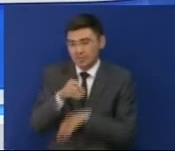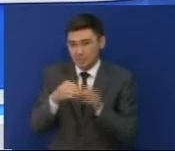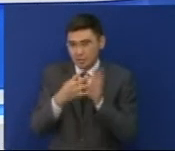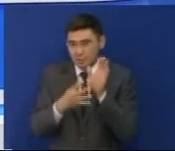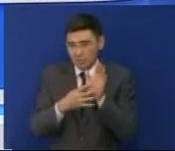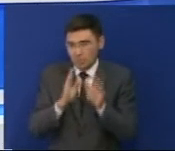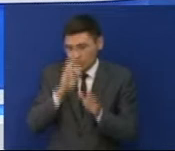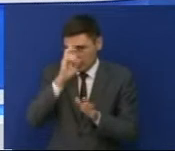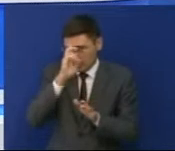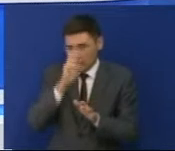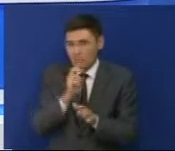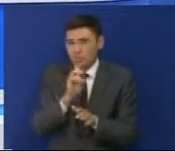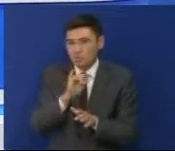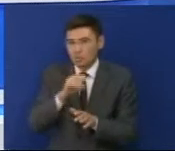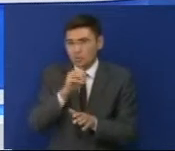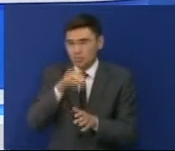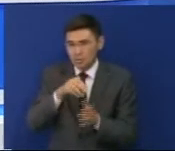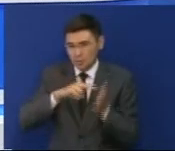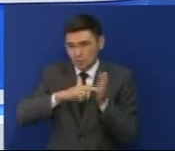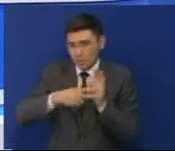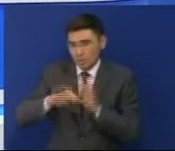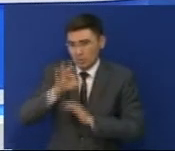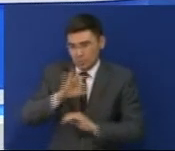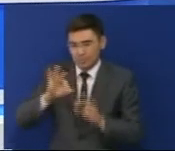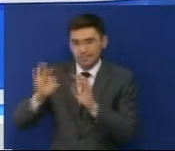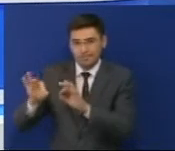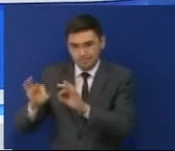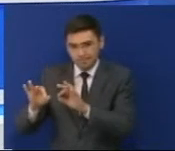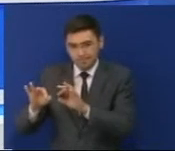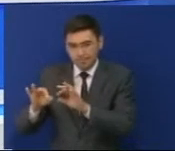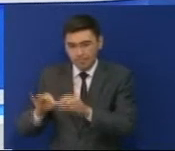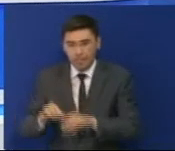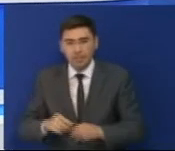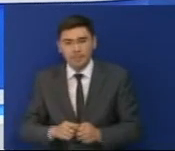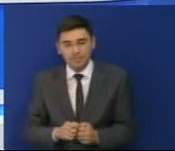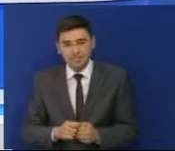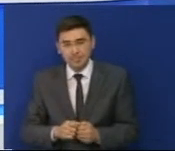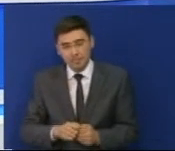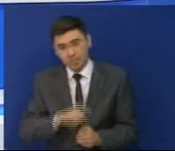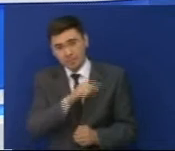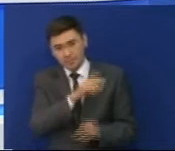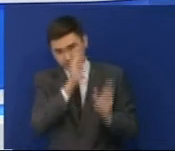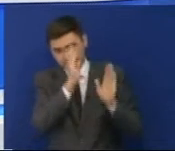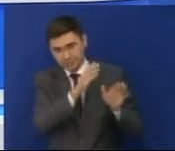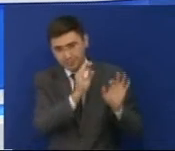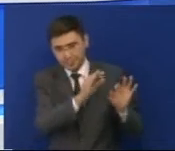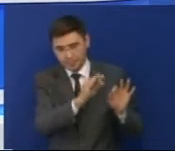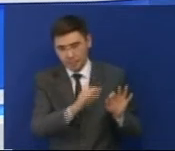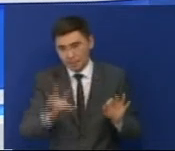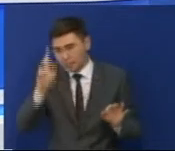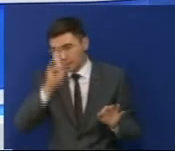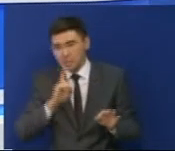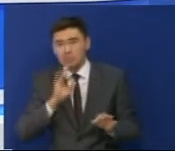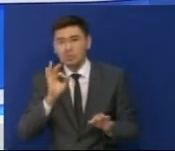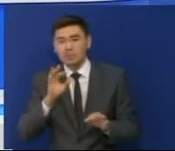арналған республикалық бюджетті нақтылау жобасы жайлы ақпарат берді. Мемлекет басшысы премьер-министрге қазан айының ортасында